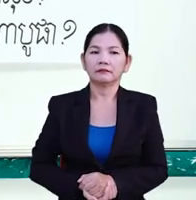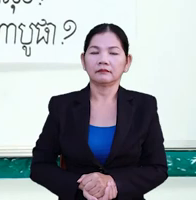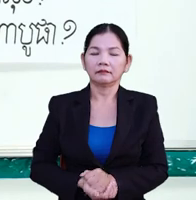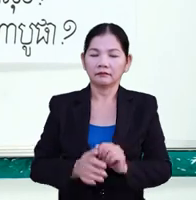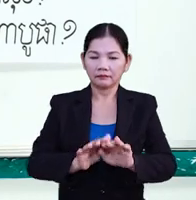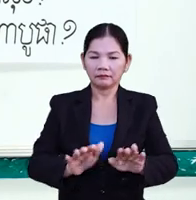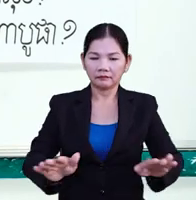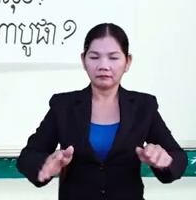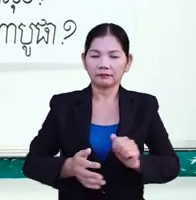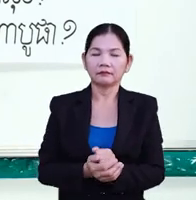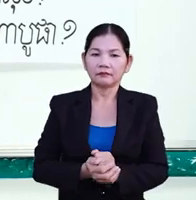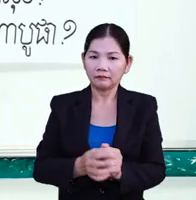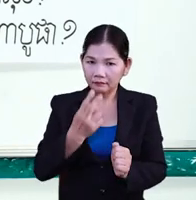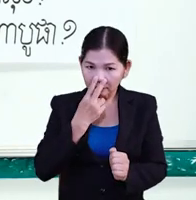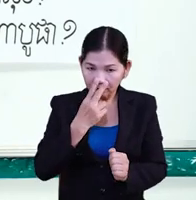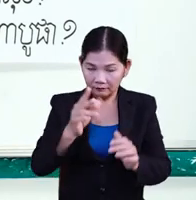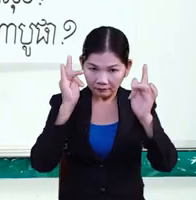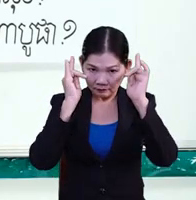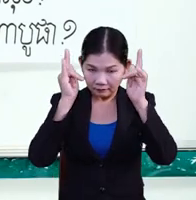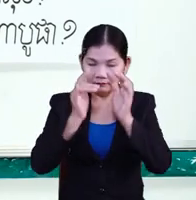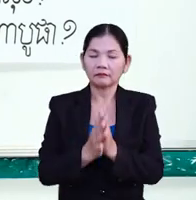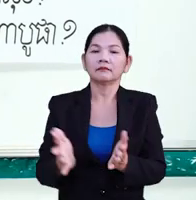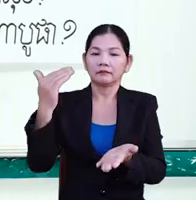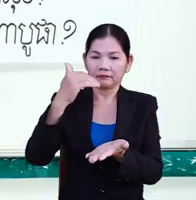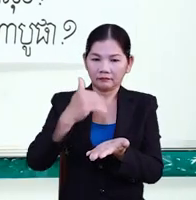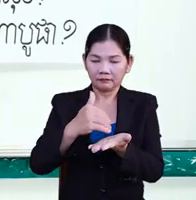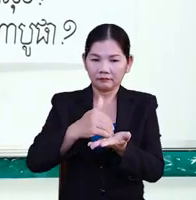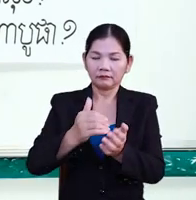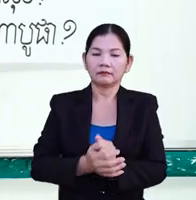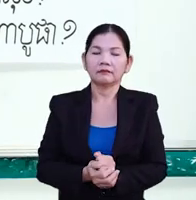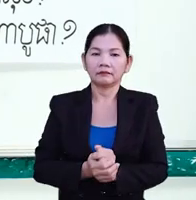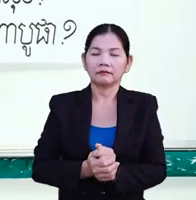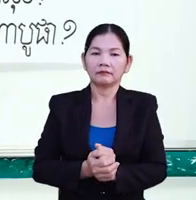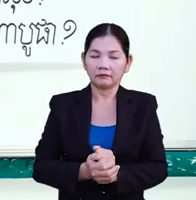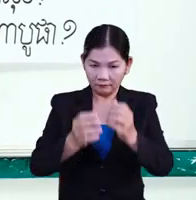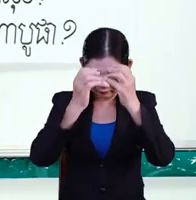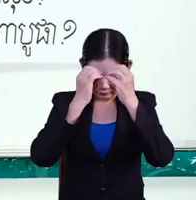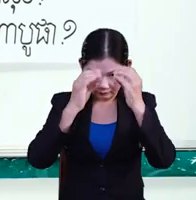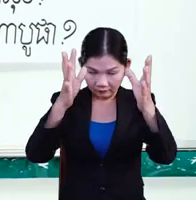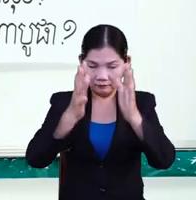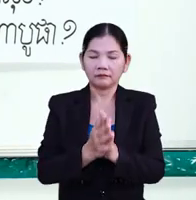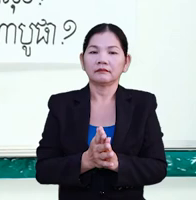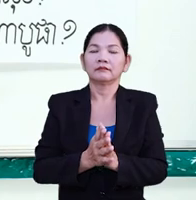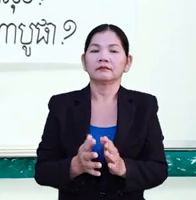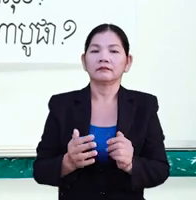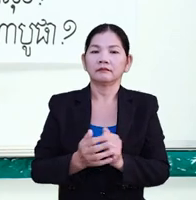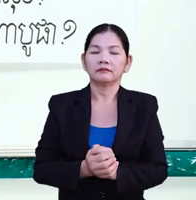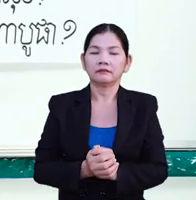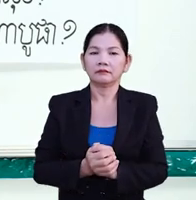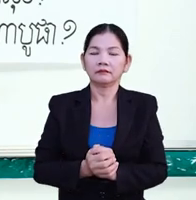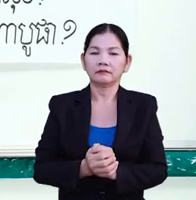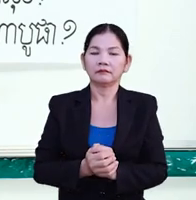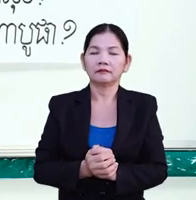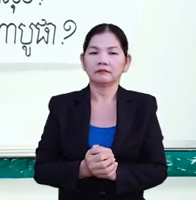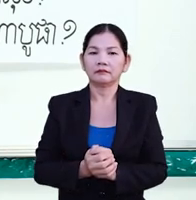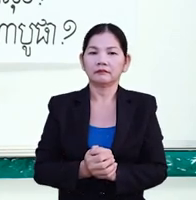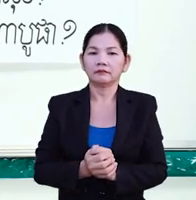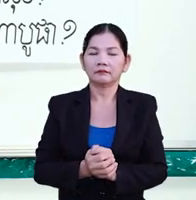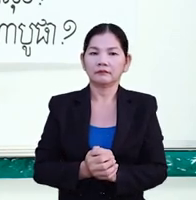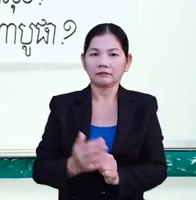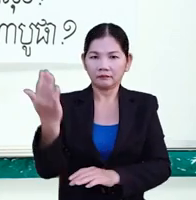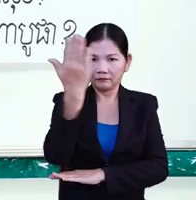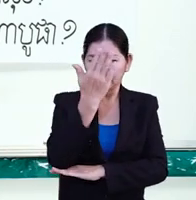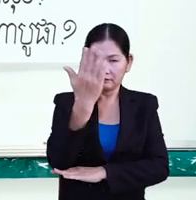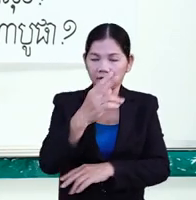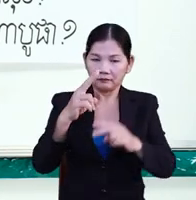ហើយកូនកូនទាំងអស់គ្នាក៏អាចតាមដានការបង្រៀនរបស់អ្នកគ្រូឡើងវិញនៅតាមប្រព័ន្ធផ្សព្វផ្សាយនានាដែលមានដូចជាចា